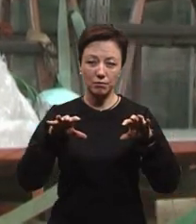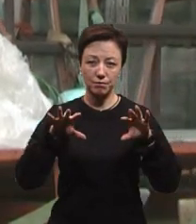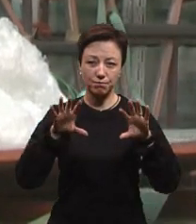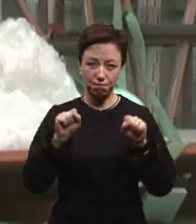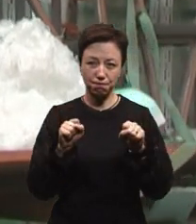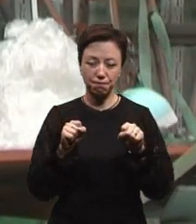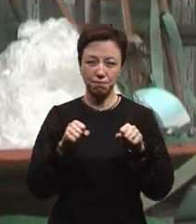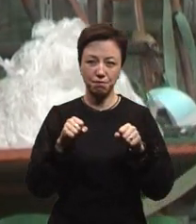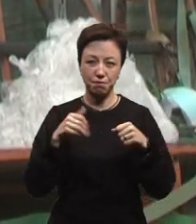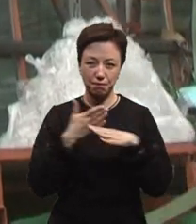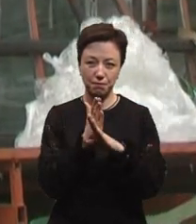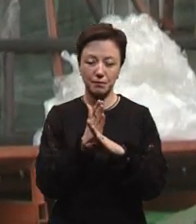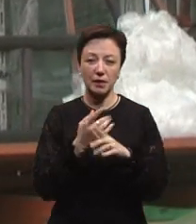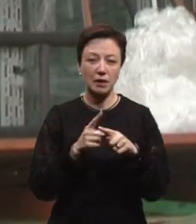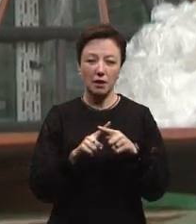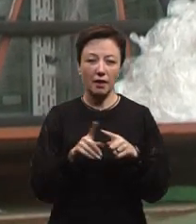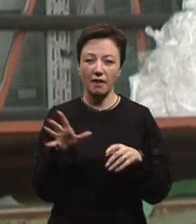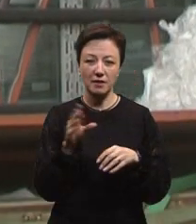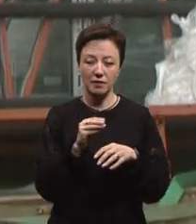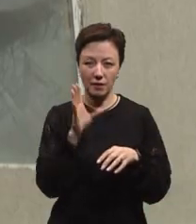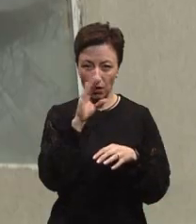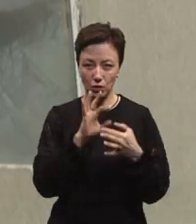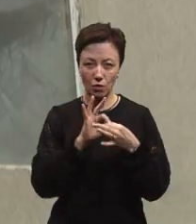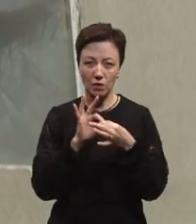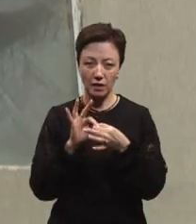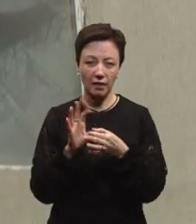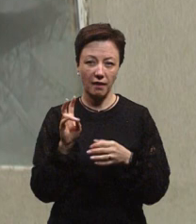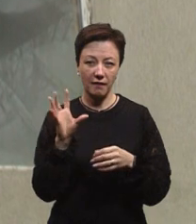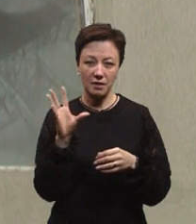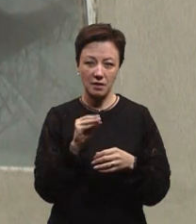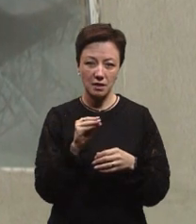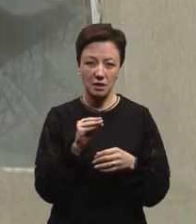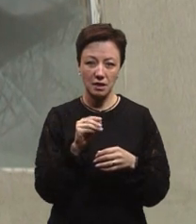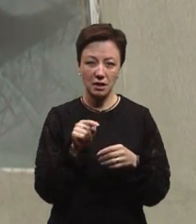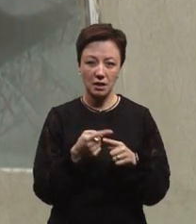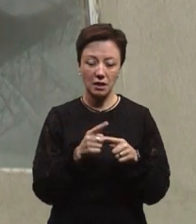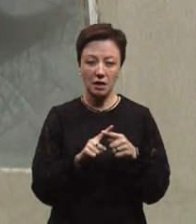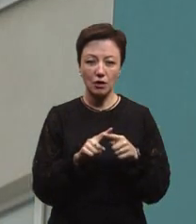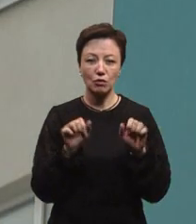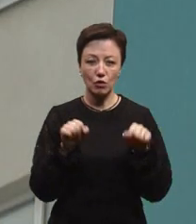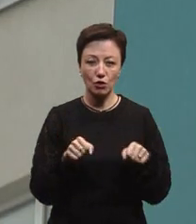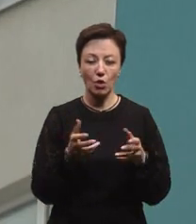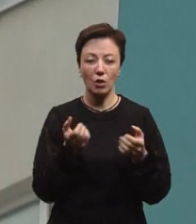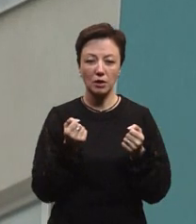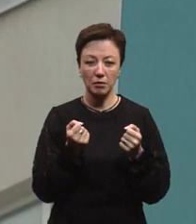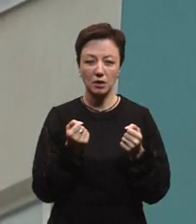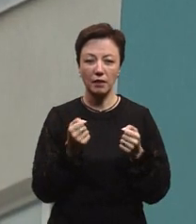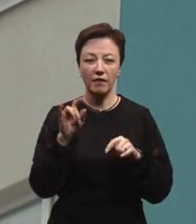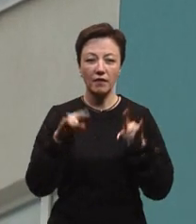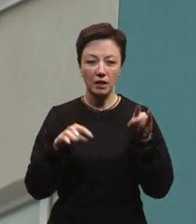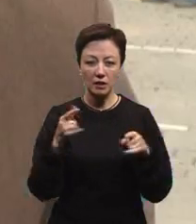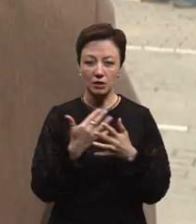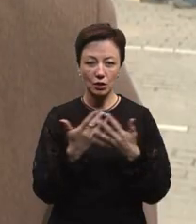мешканців які постраждали сконтактувати і з геомедер і не всі відповідно зможуть отримати від них вікна